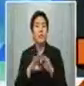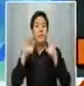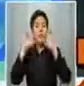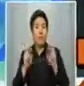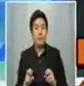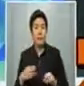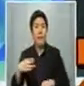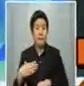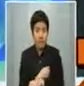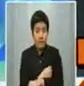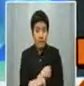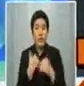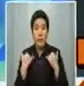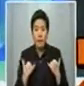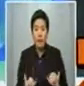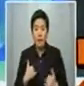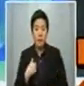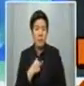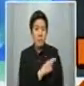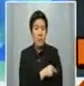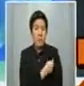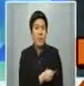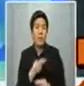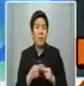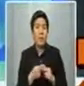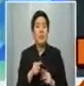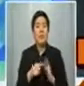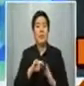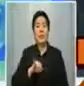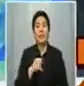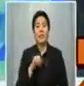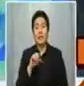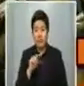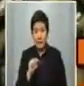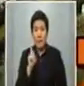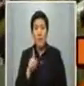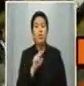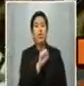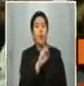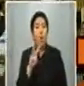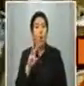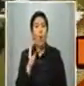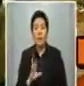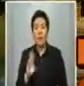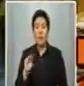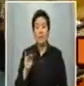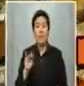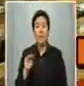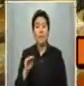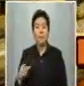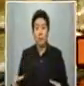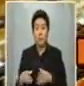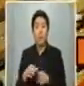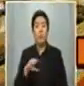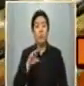ประเด็นทางการเมืองนิดหน่อยนะฮะทางนายแพทย์เจตศิรธารานนท์นะครับสวสรรหาก็คือ40สวเนี่ยนะครับในฐานะส